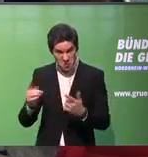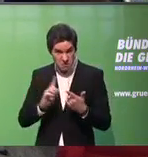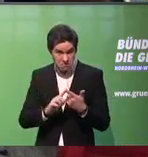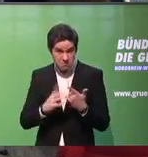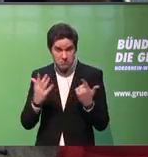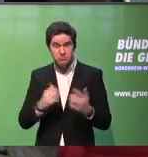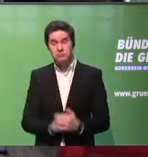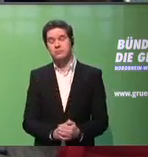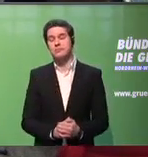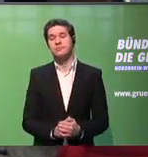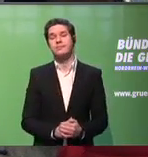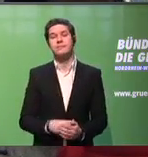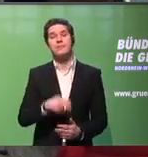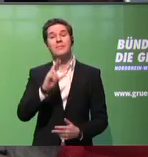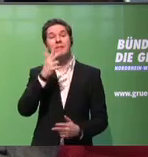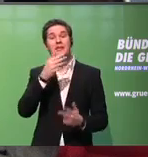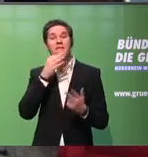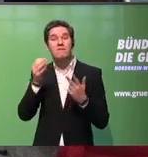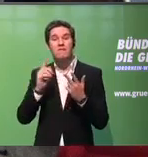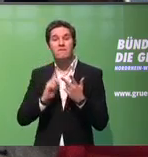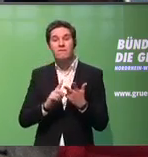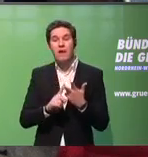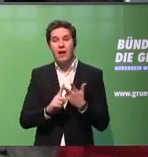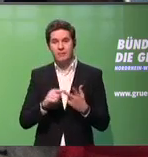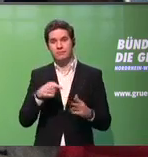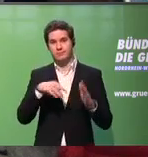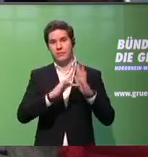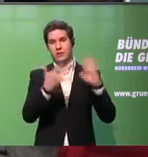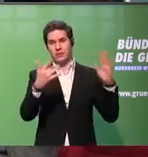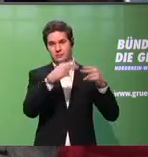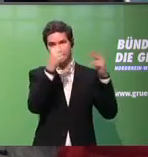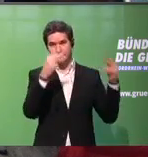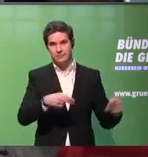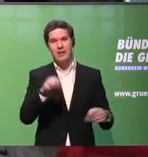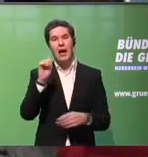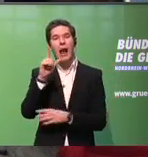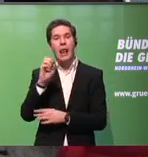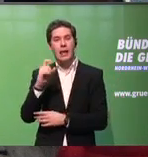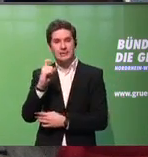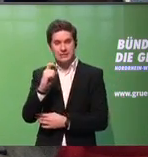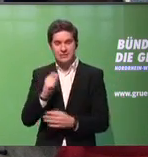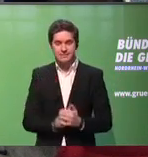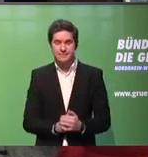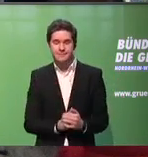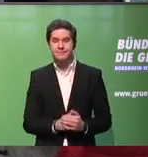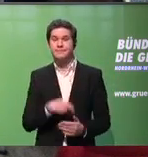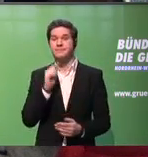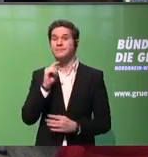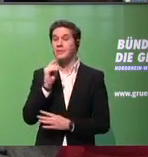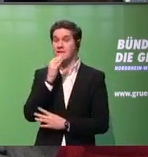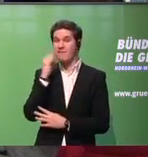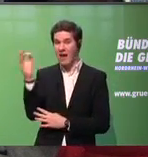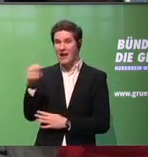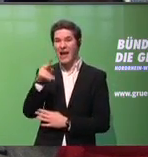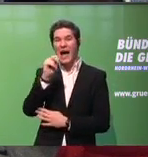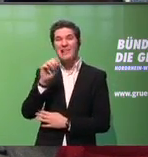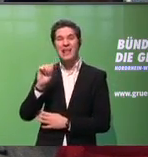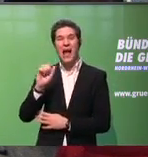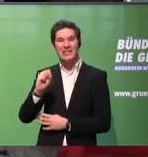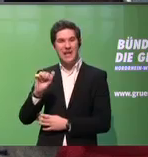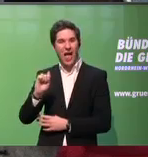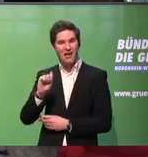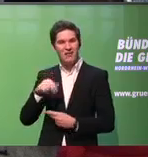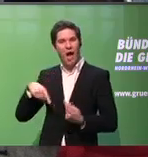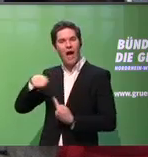noch eine Frage von unserer Website, von dem Alex. Und der hat gefragt unter dem Stichwort NSA-Affäre,